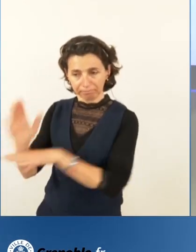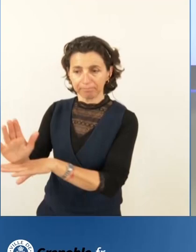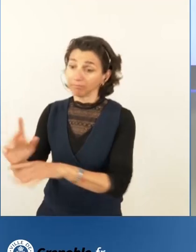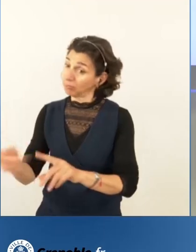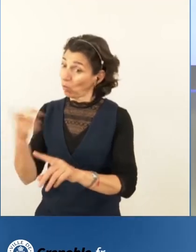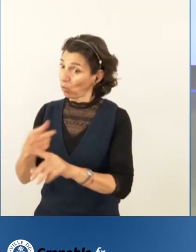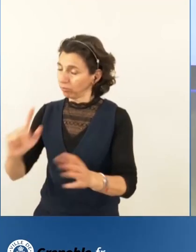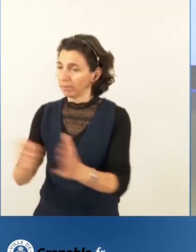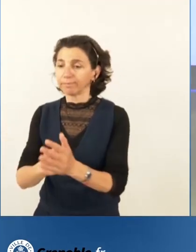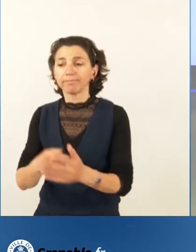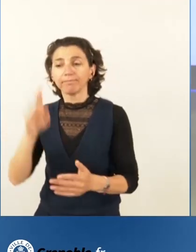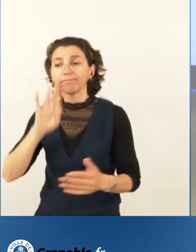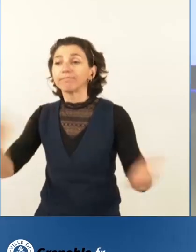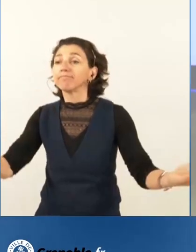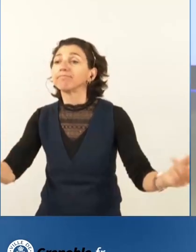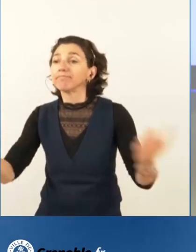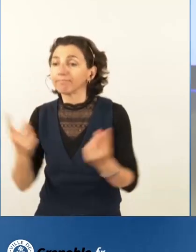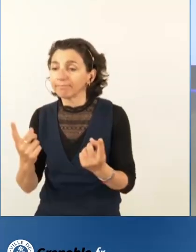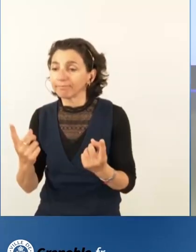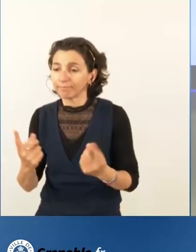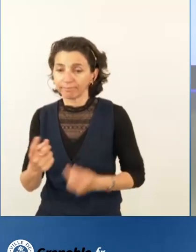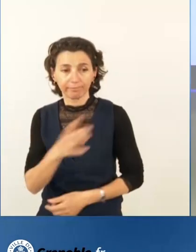les invite à me rejoindre madame Krief